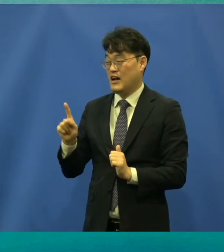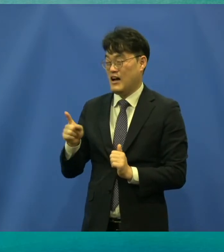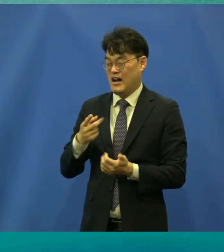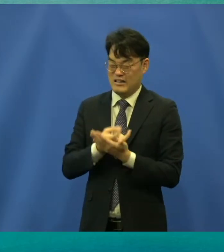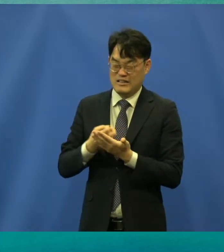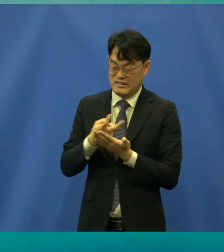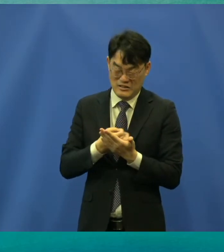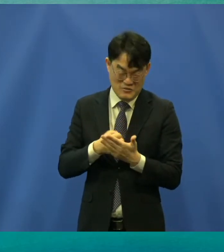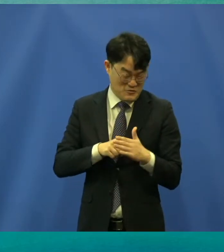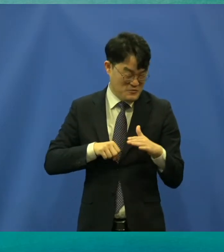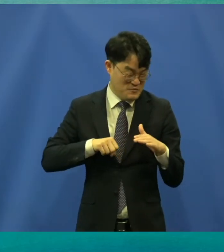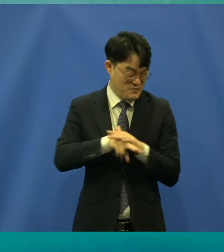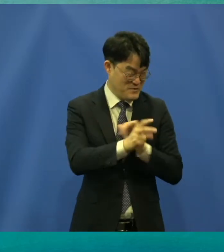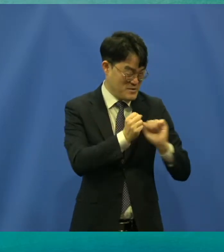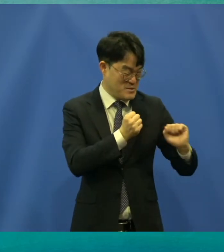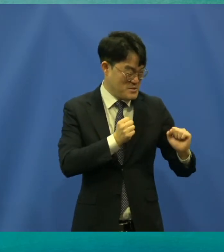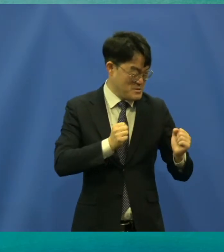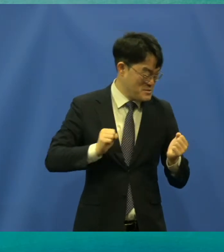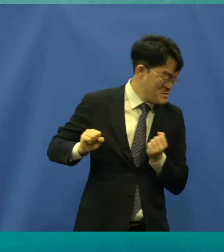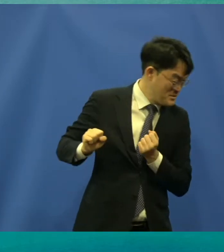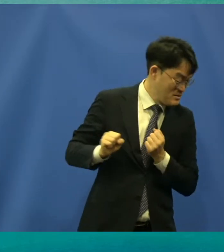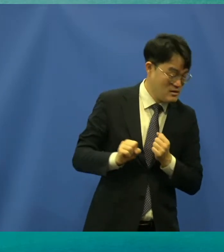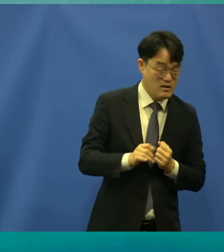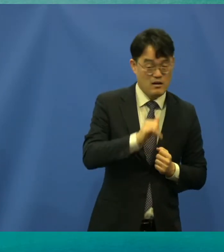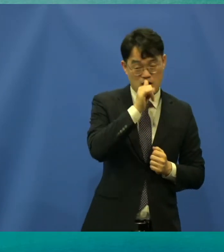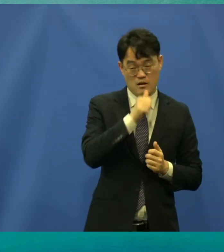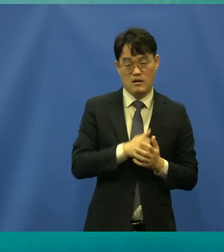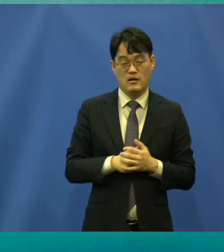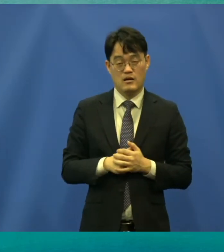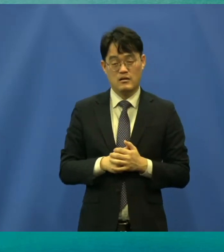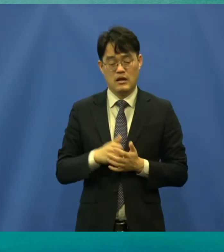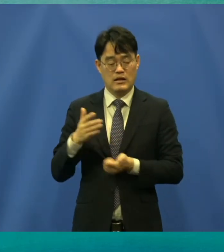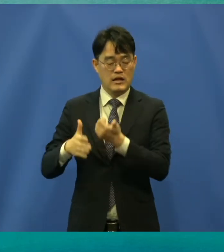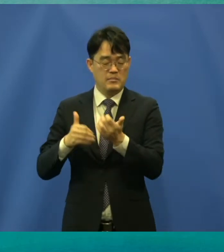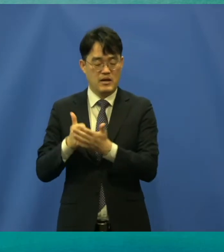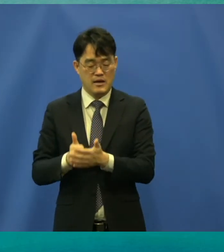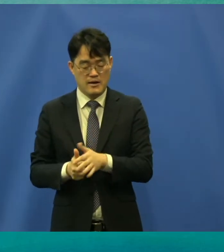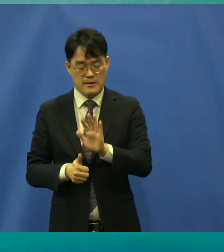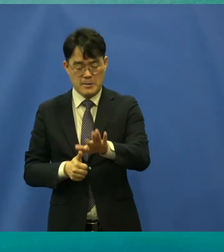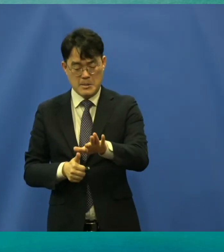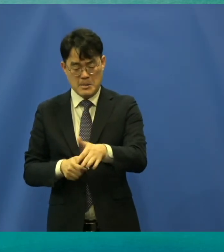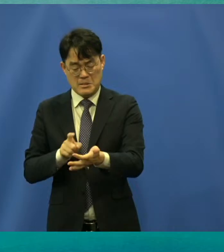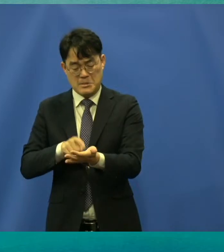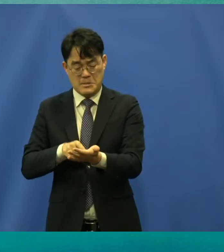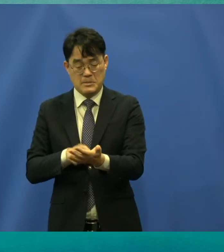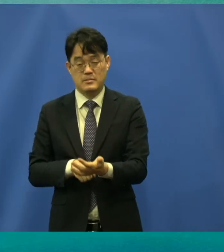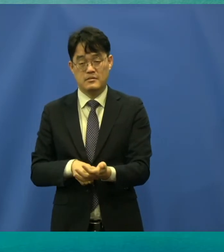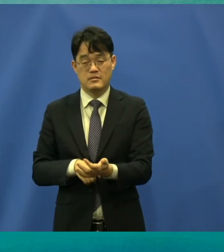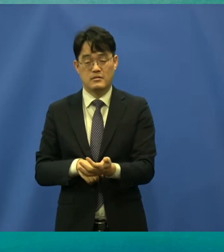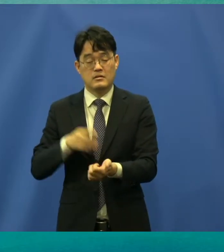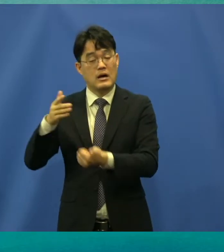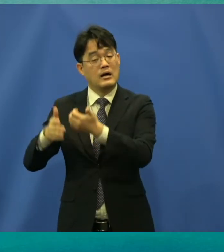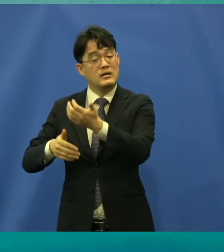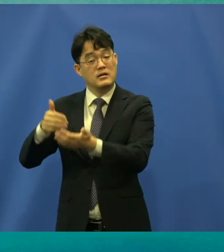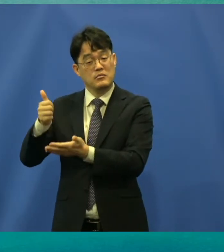여러분, 하나님이 급하신 거예요. 큰 물고기 동원하신 것도 보면 그런 것